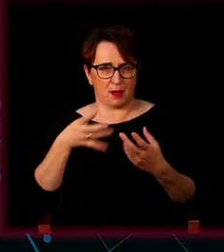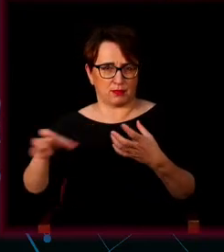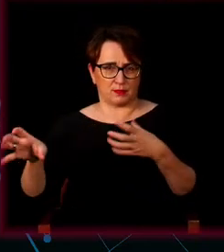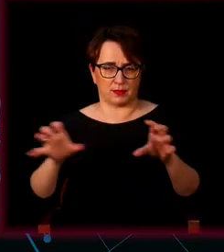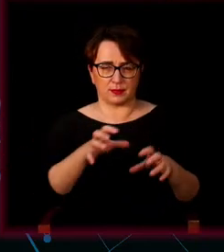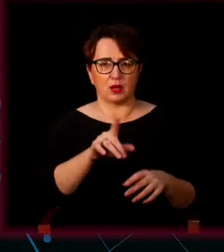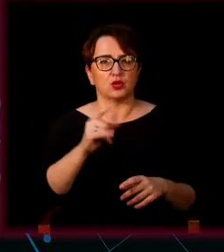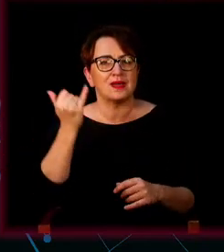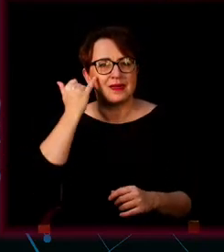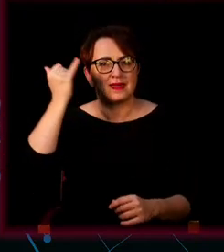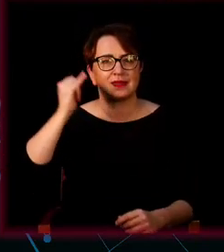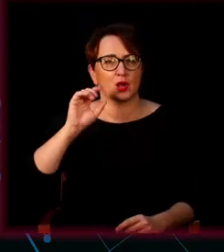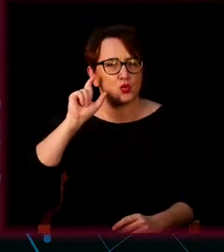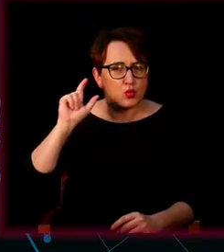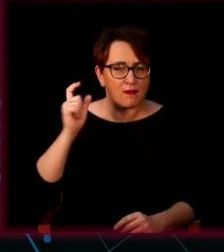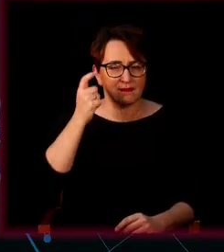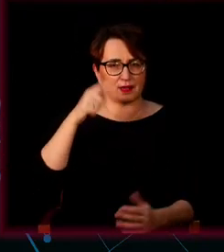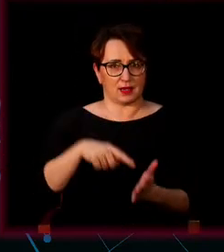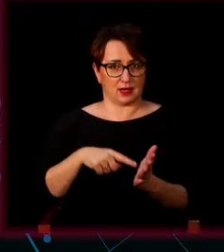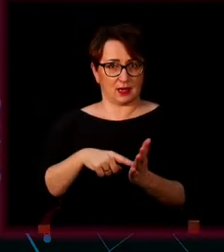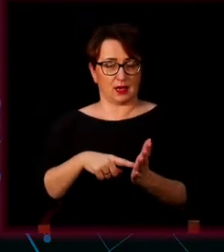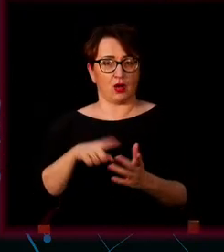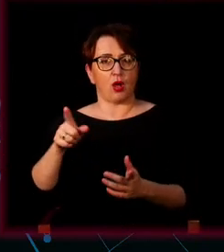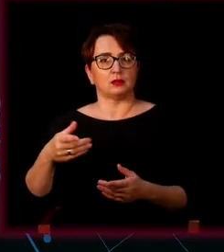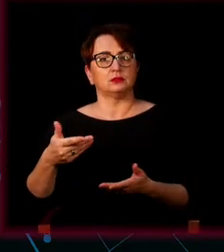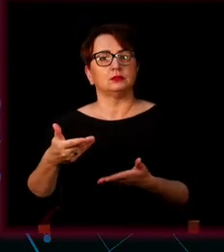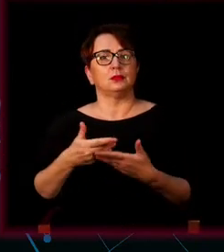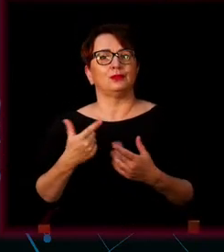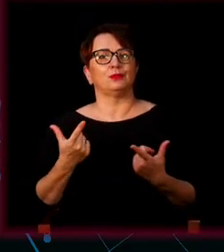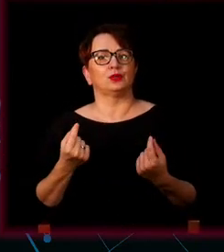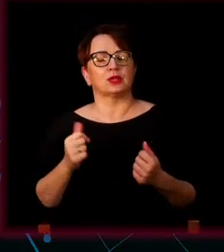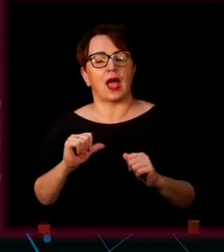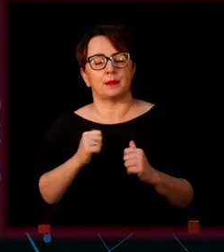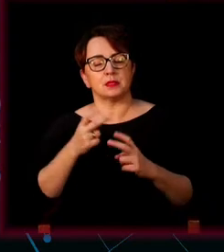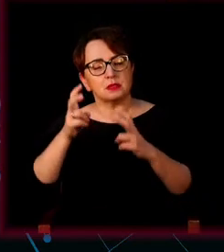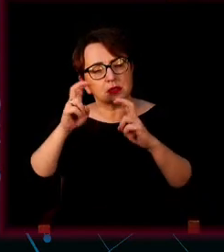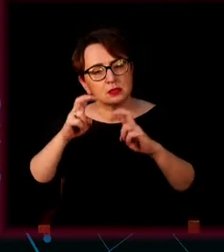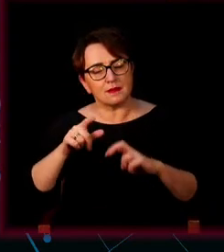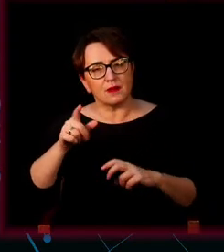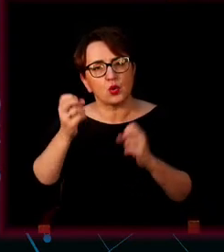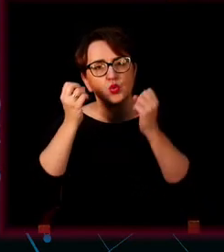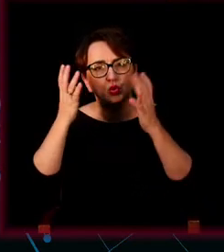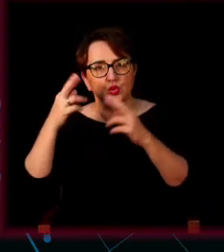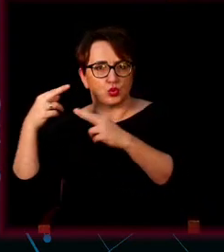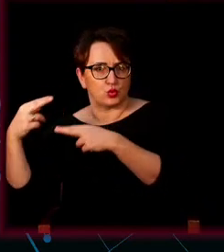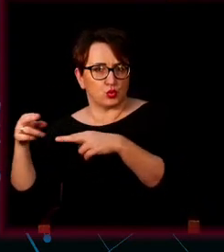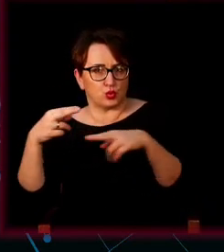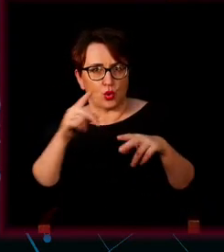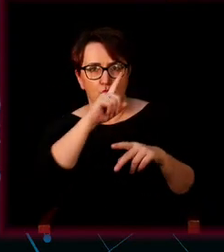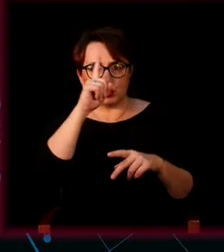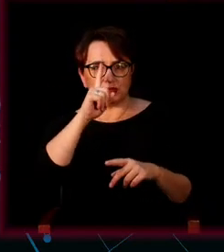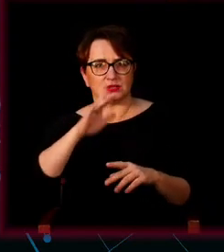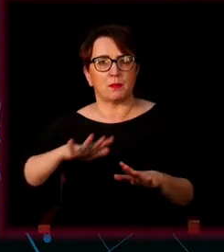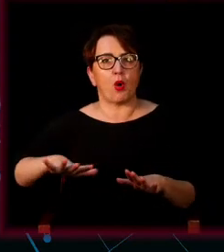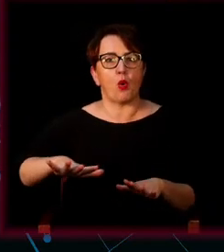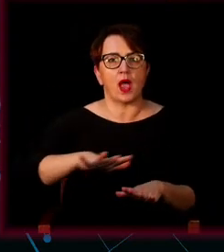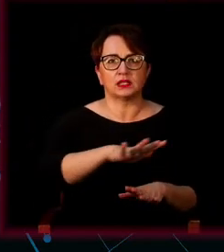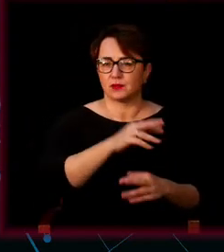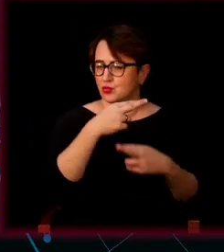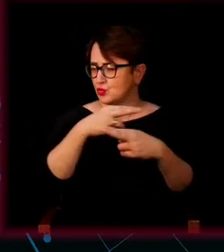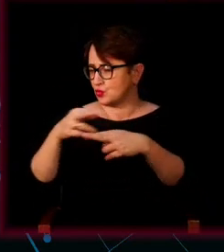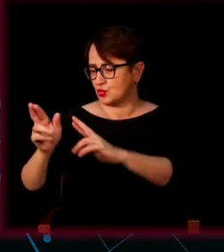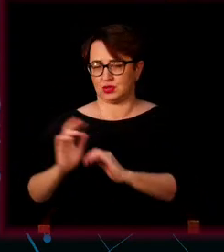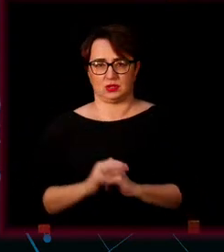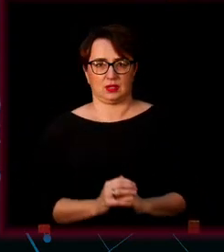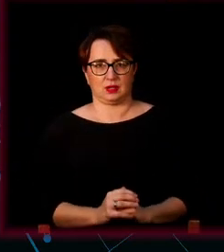właśnie tą główną ideą, głównie służył jej po to, żeby eksplorować tą kulturową różnorodność ludzkich społeczeństw, ujmowaną przy